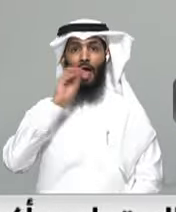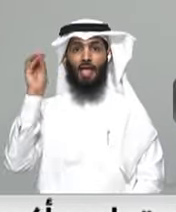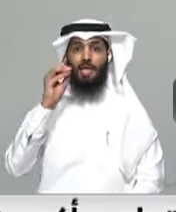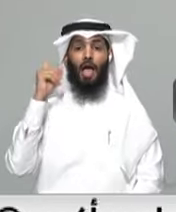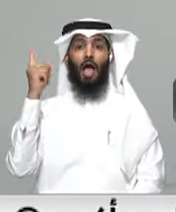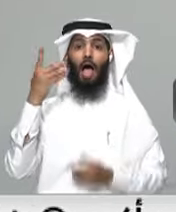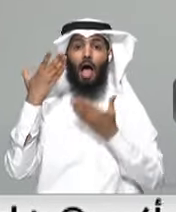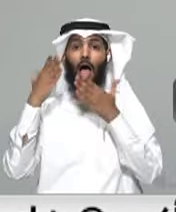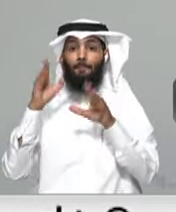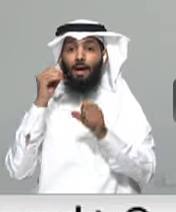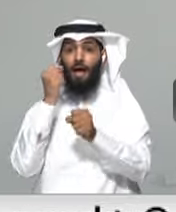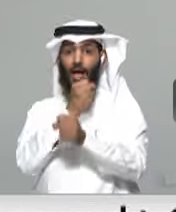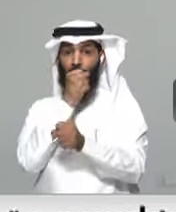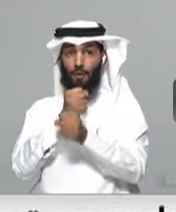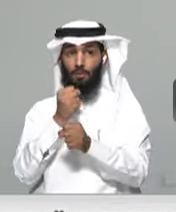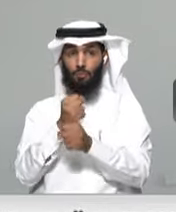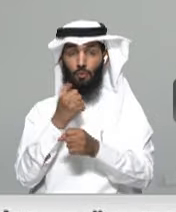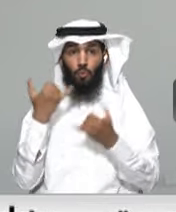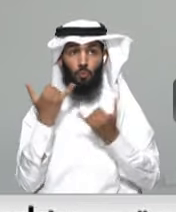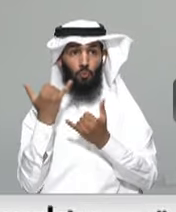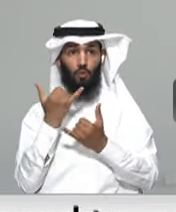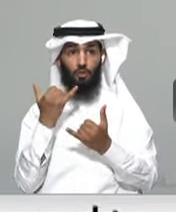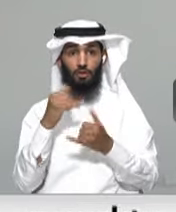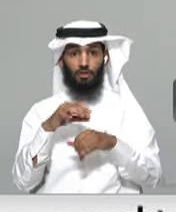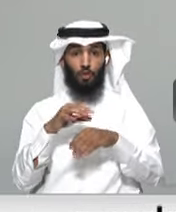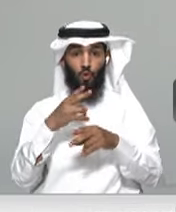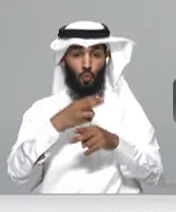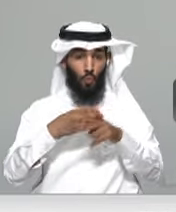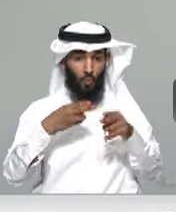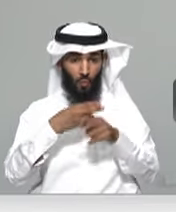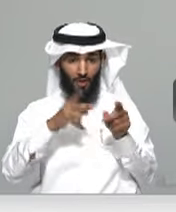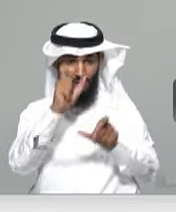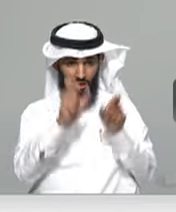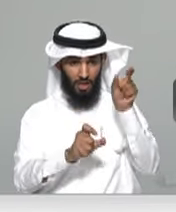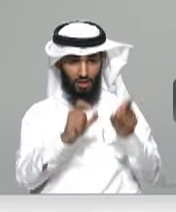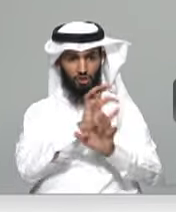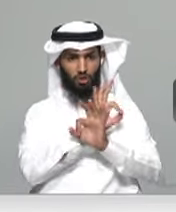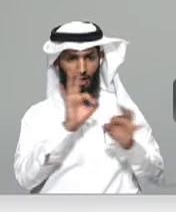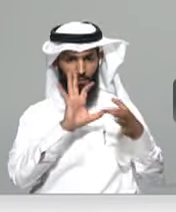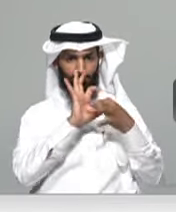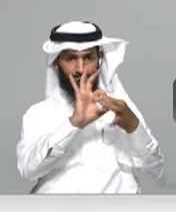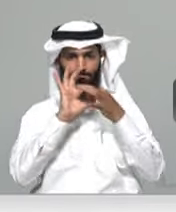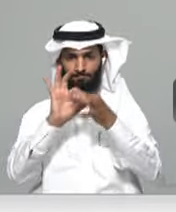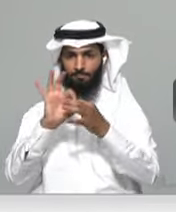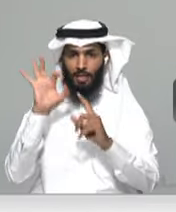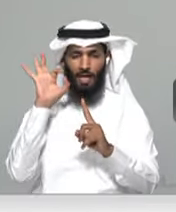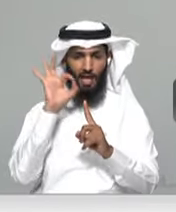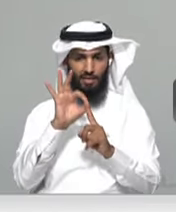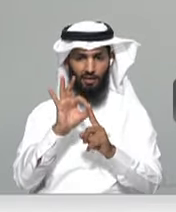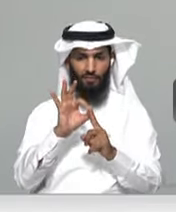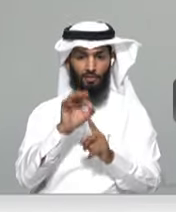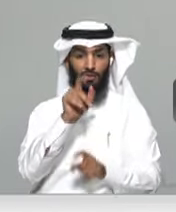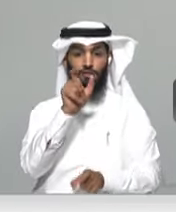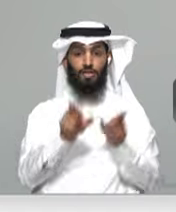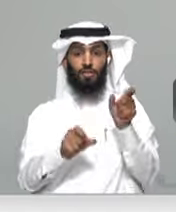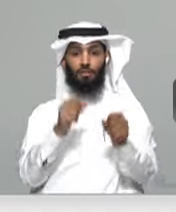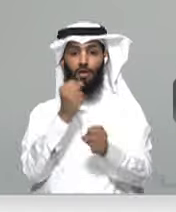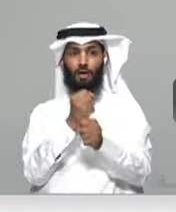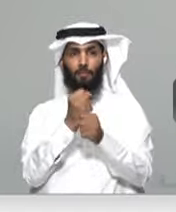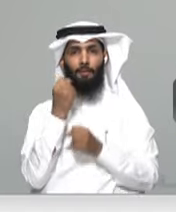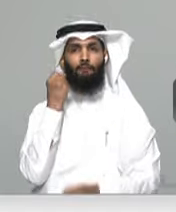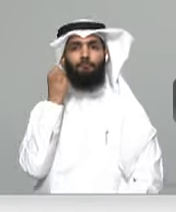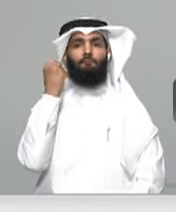مشاركة جميع فئات المجتمع الكويتي في توعية العمالة وأصحاب